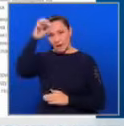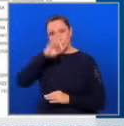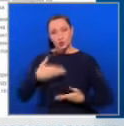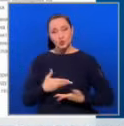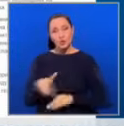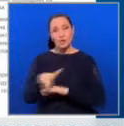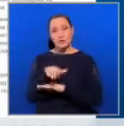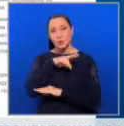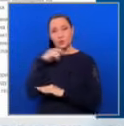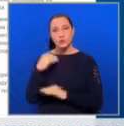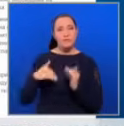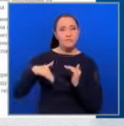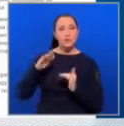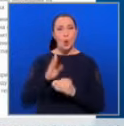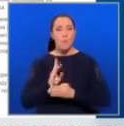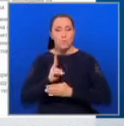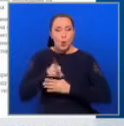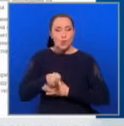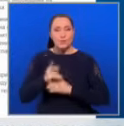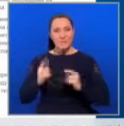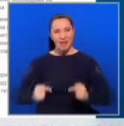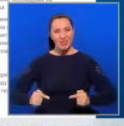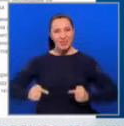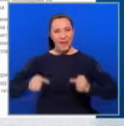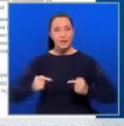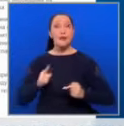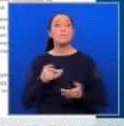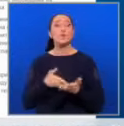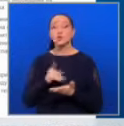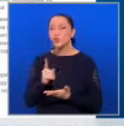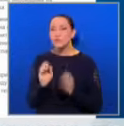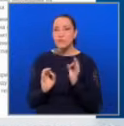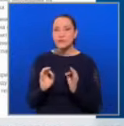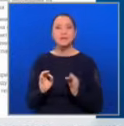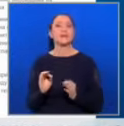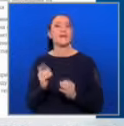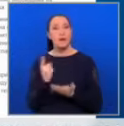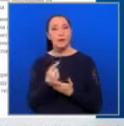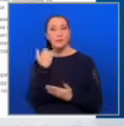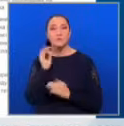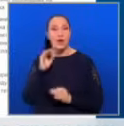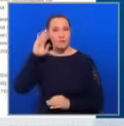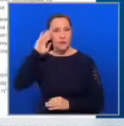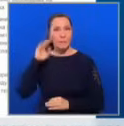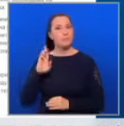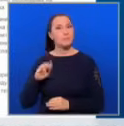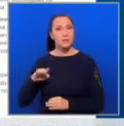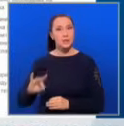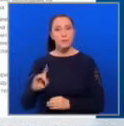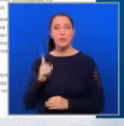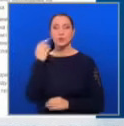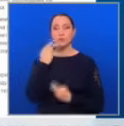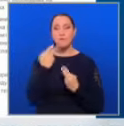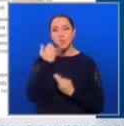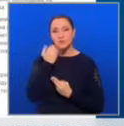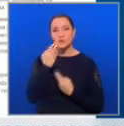гранична полиция от високопроходима техника поради което в момента се налага да ползват такава от армията терите биха могли да се ползват и за